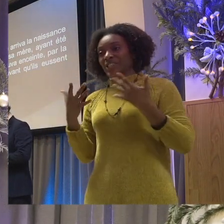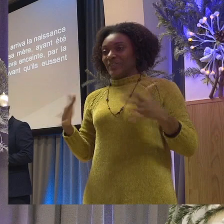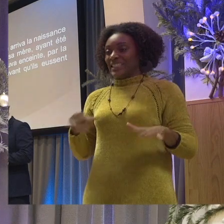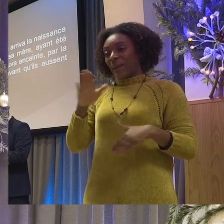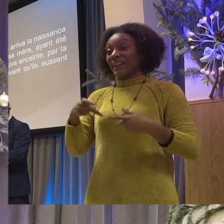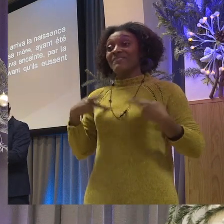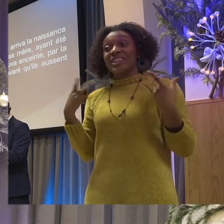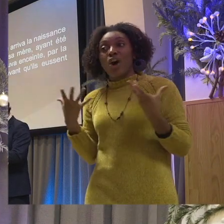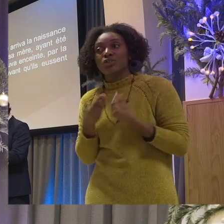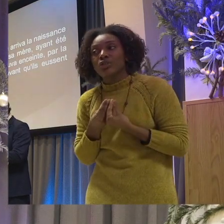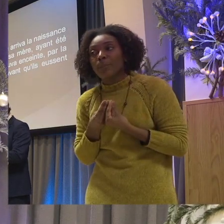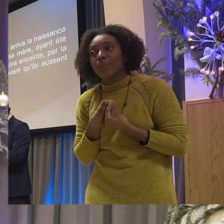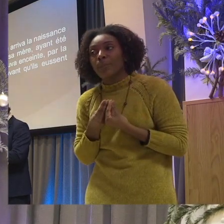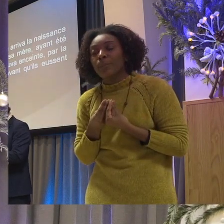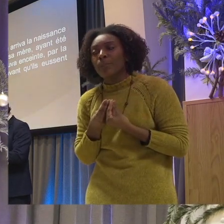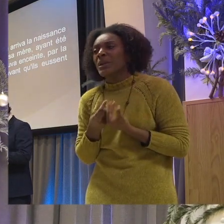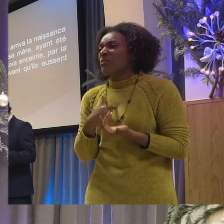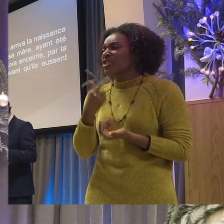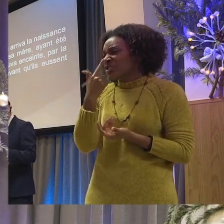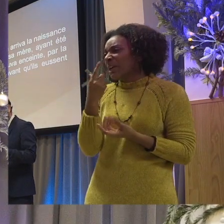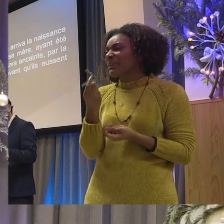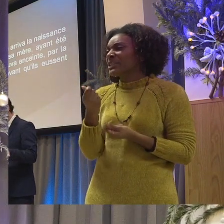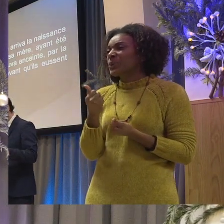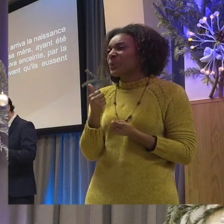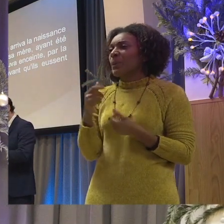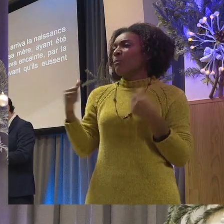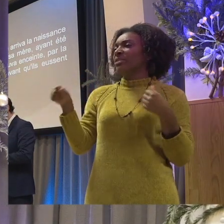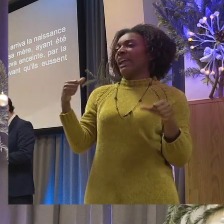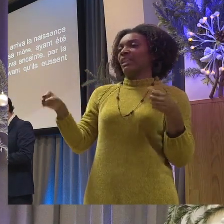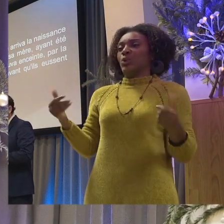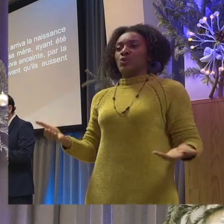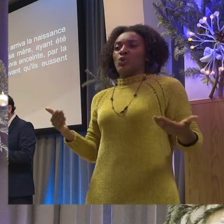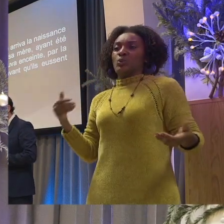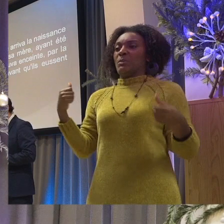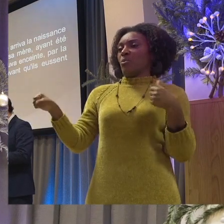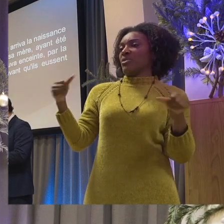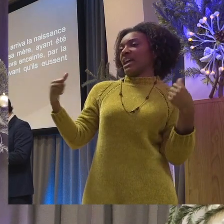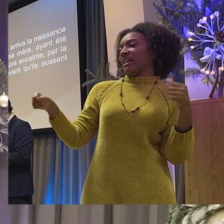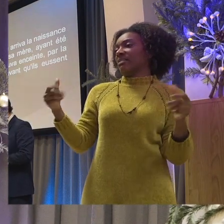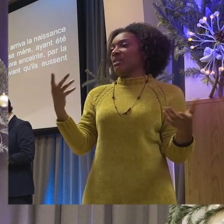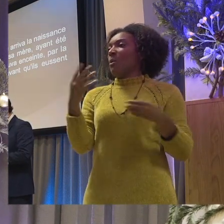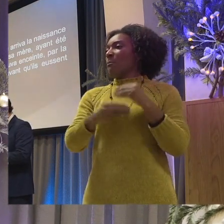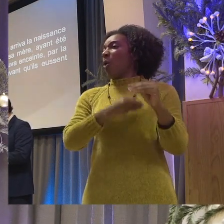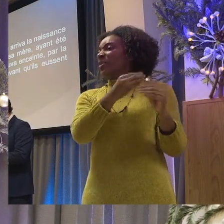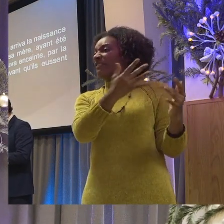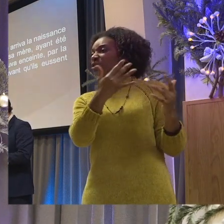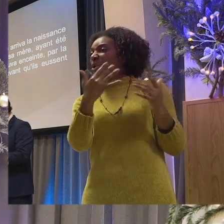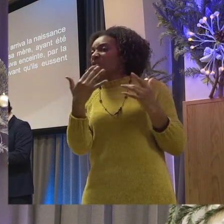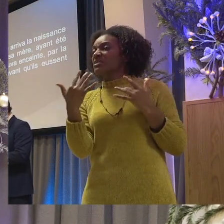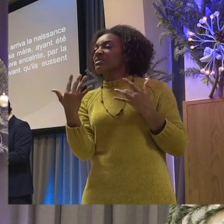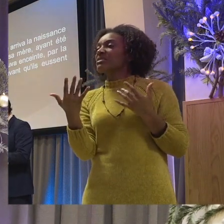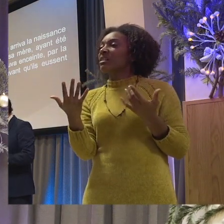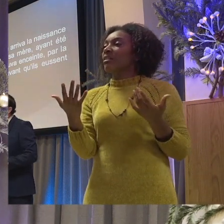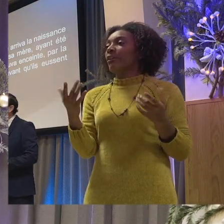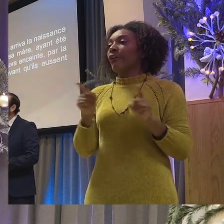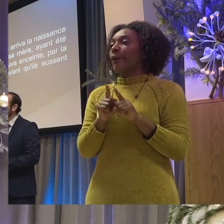ensemble. Pourtant, j'ai un peu l'impression qu'aujourd'hui, la mode est, un peu comme dans le monde du travail, est un peu la